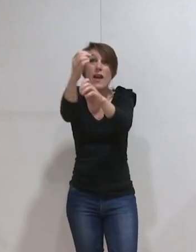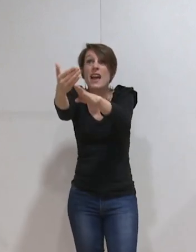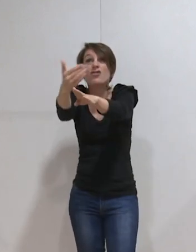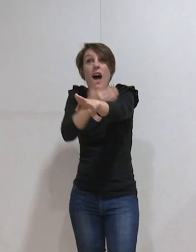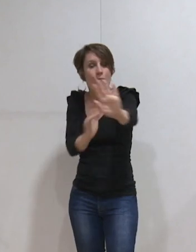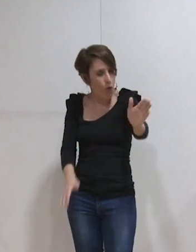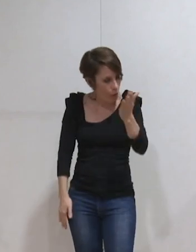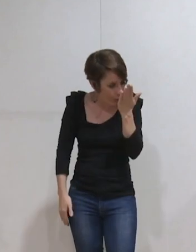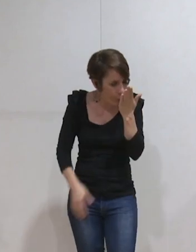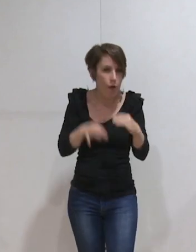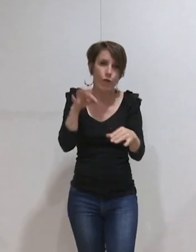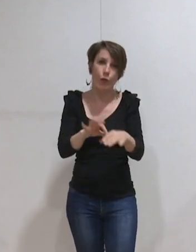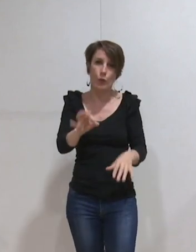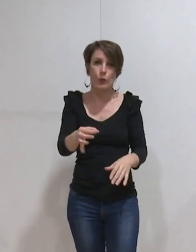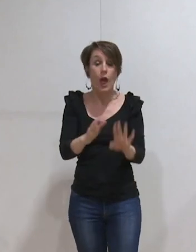pas